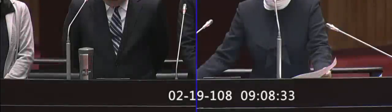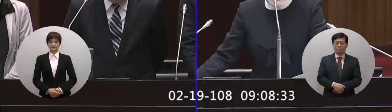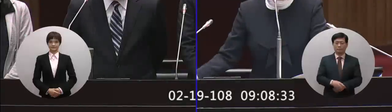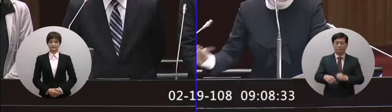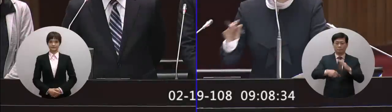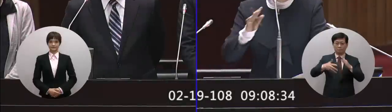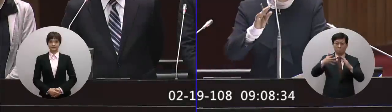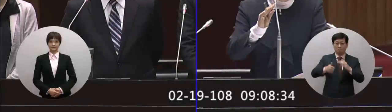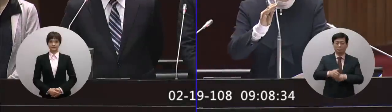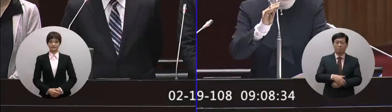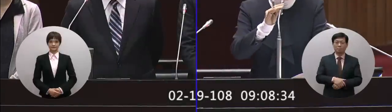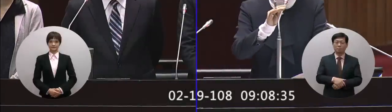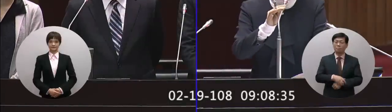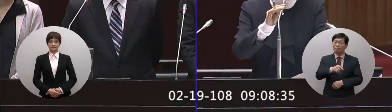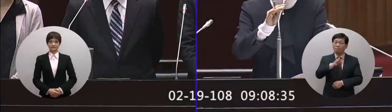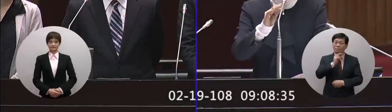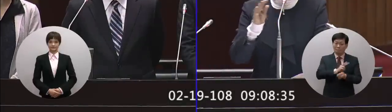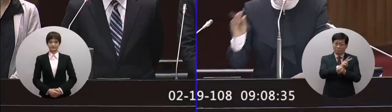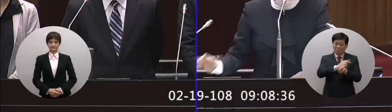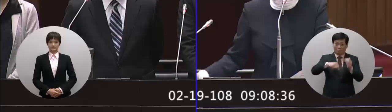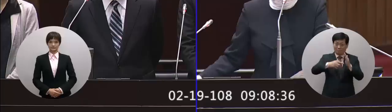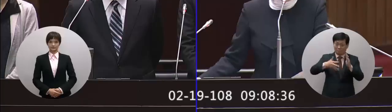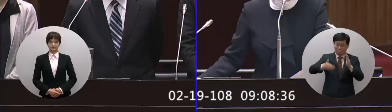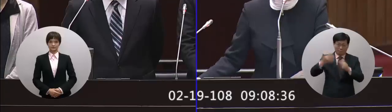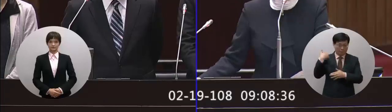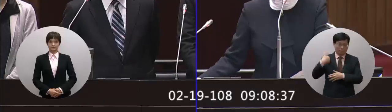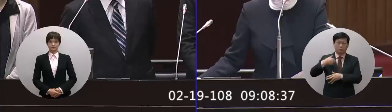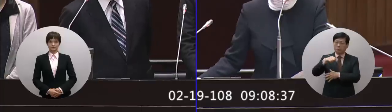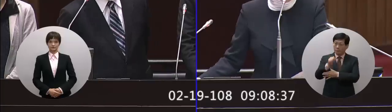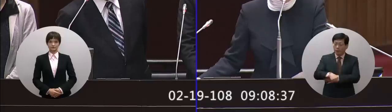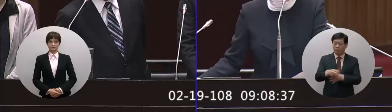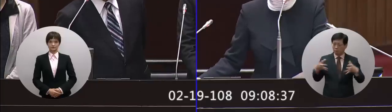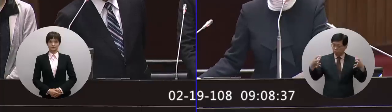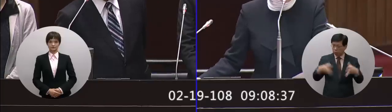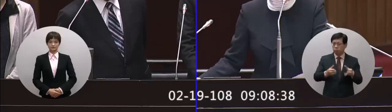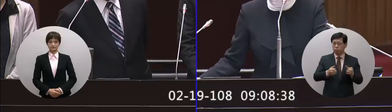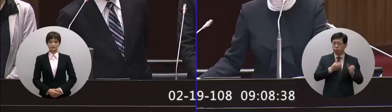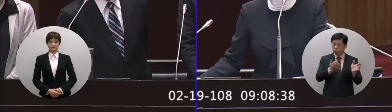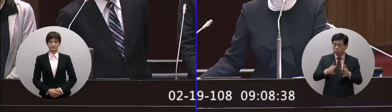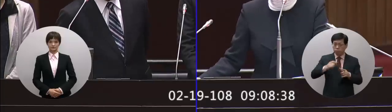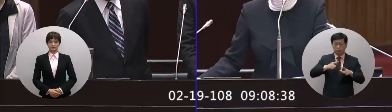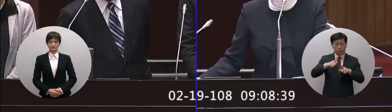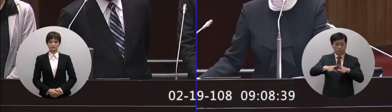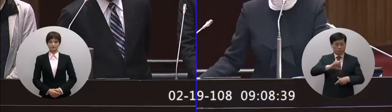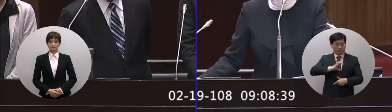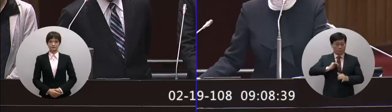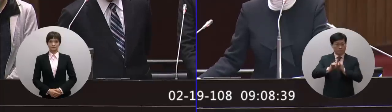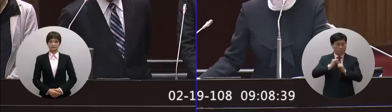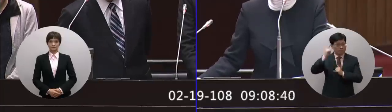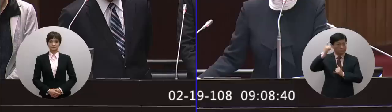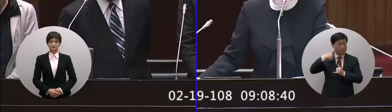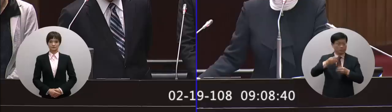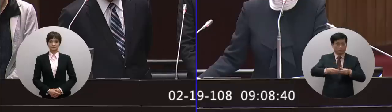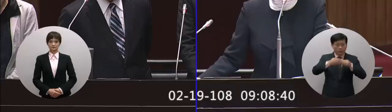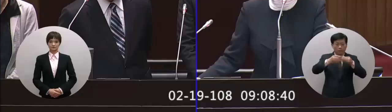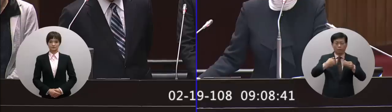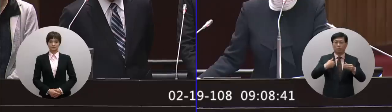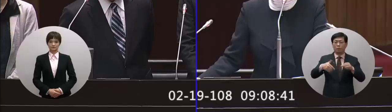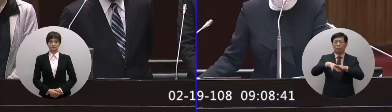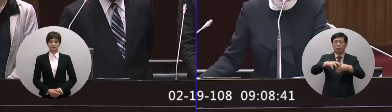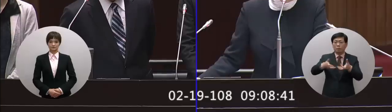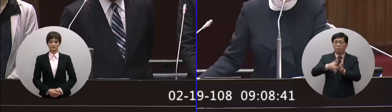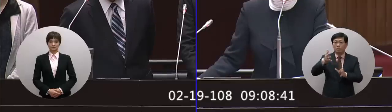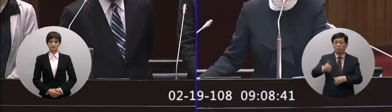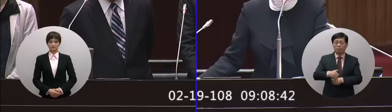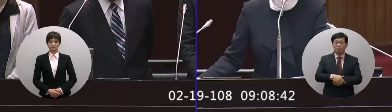院长，这是林权院长承诺本席共同筹建大报社纪念碑，当时我们的文化部部